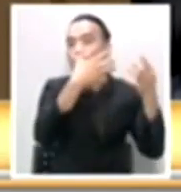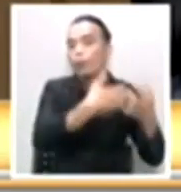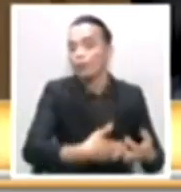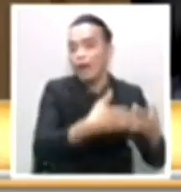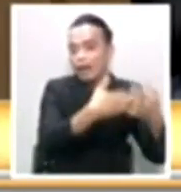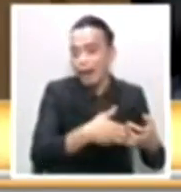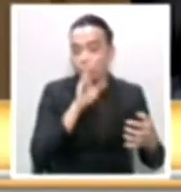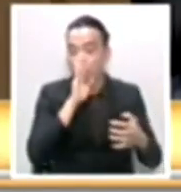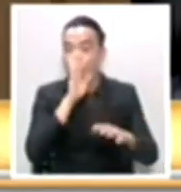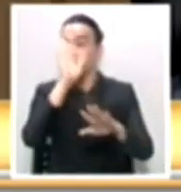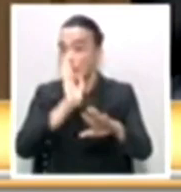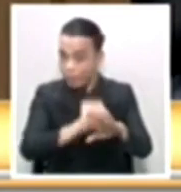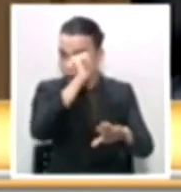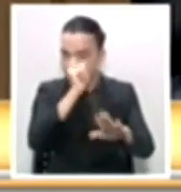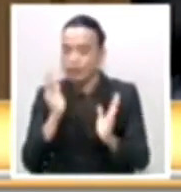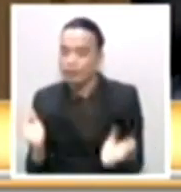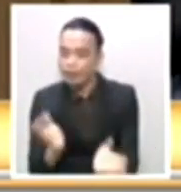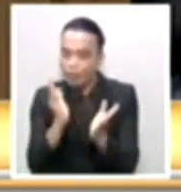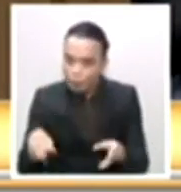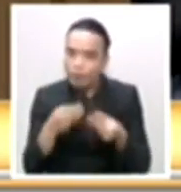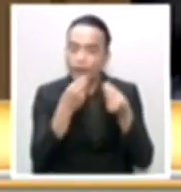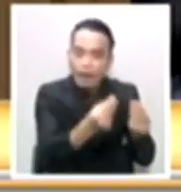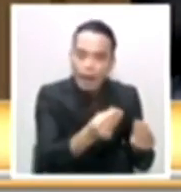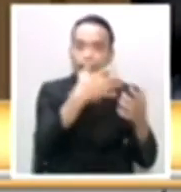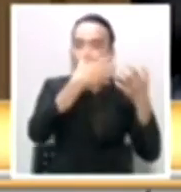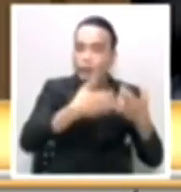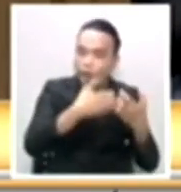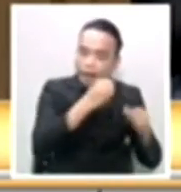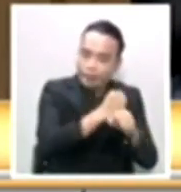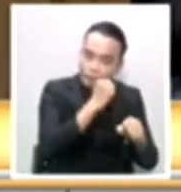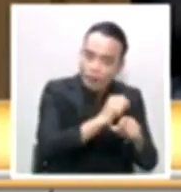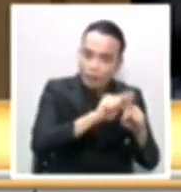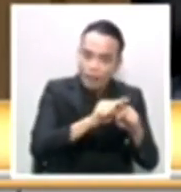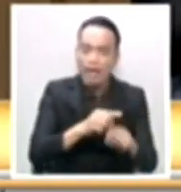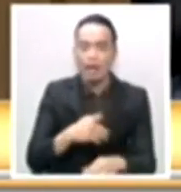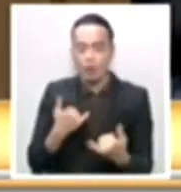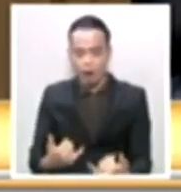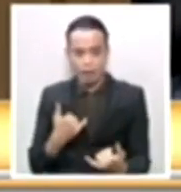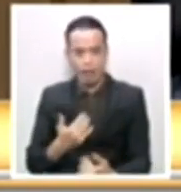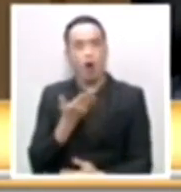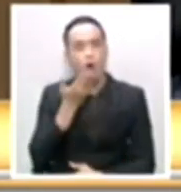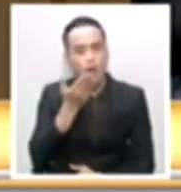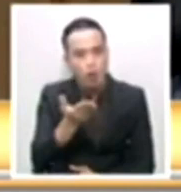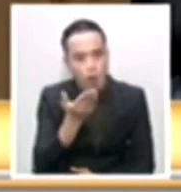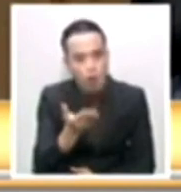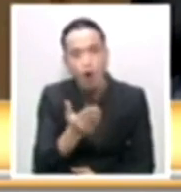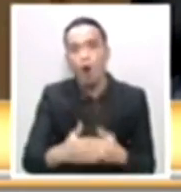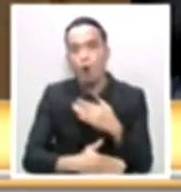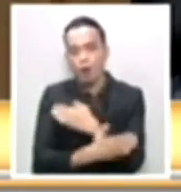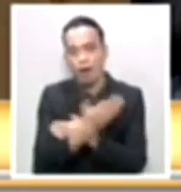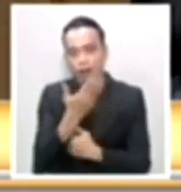ถ้าเขามีความสามารถเราจึงขอโอกาสนี้เราใช้พื้นที่การเกษตรที่ไม่เหมาะสมที่จะใช้ประม